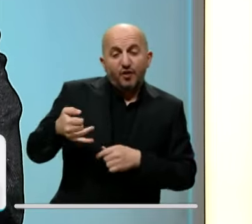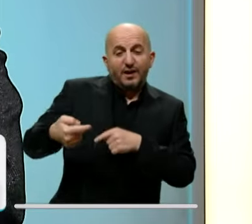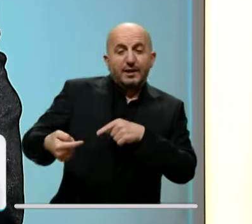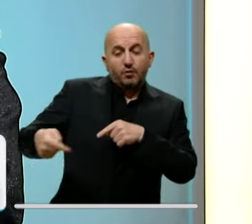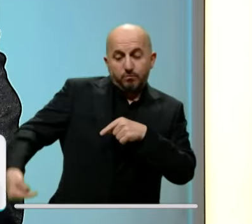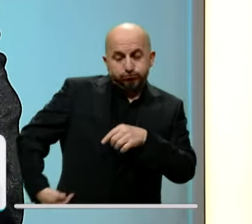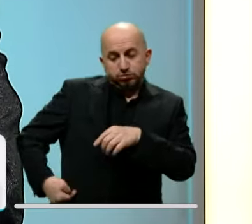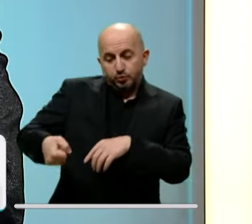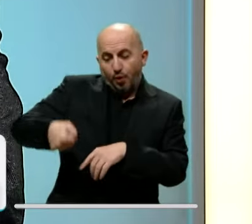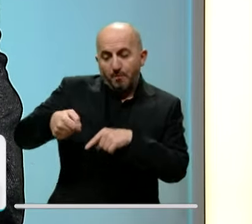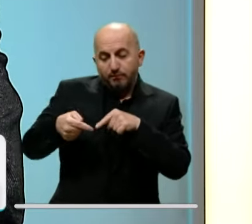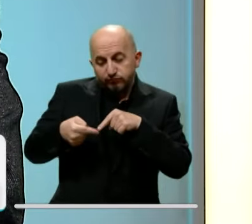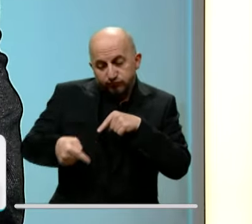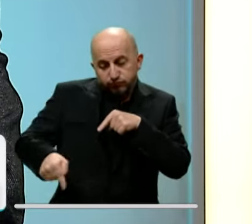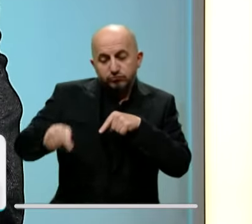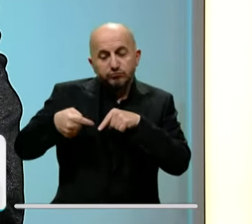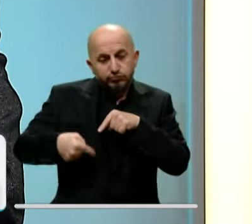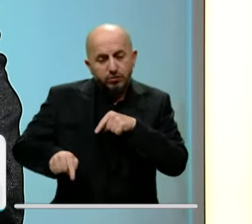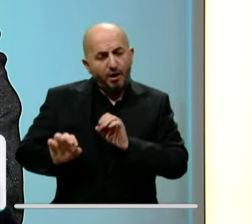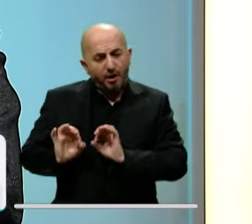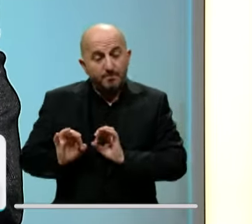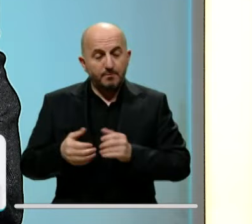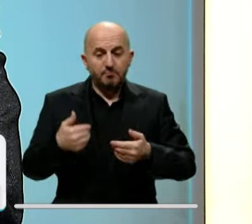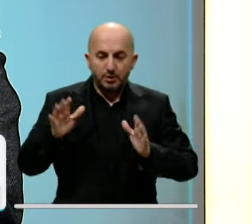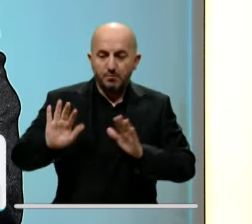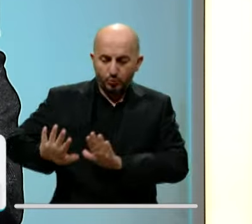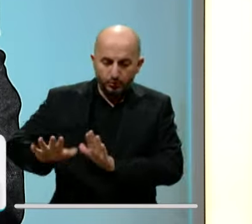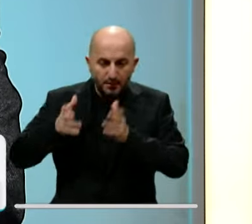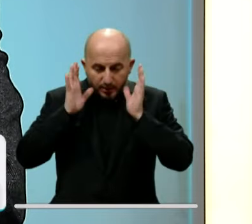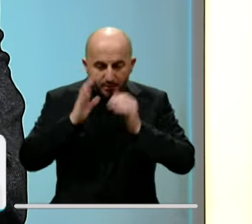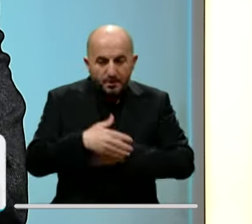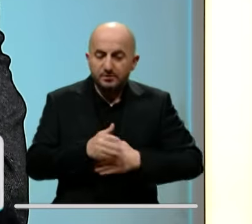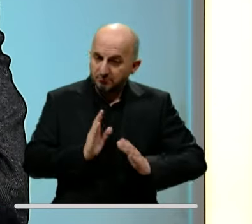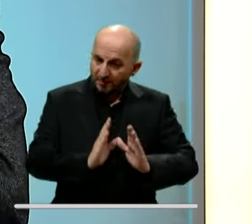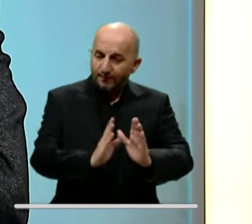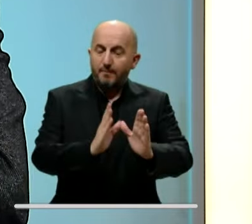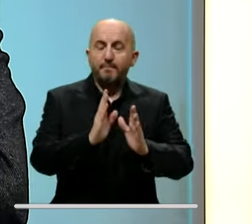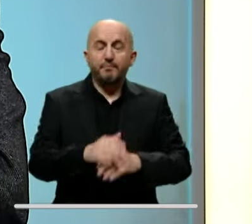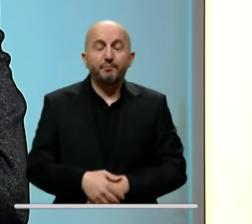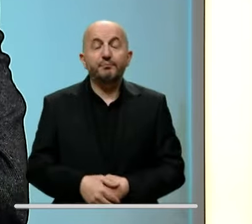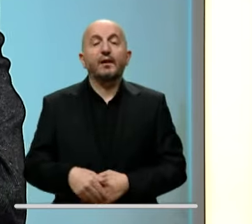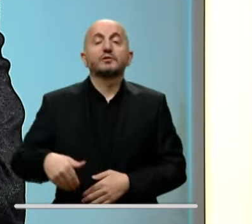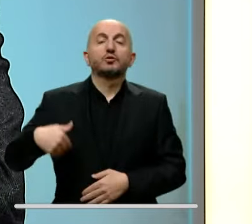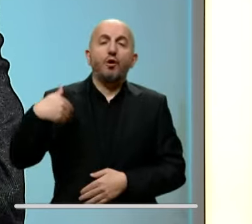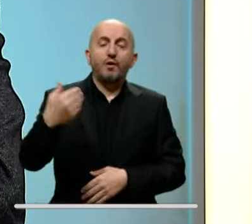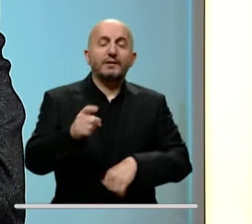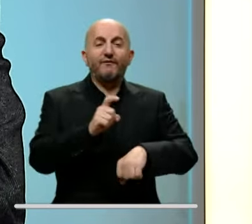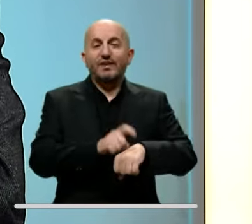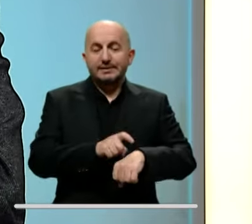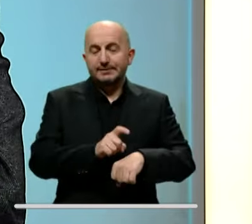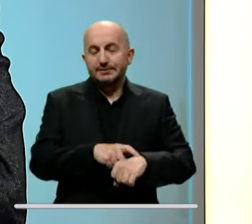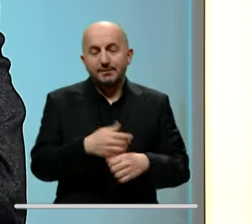bir akıntı meydana gelmekle birlikte namazını kılacaktır takip eden vakitlerde ise